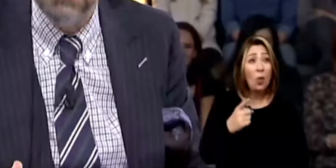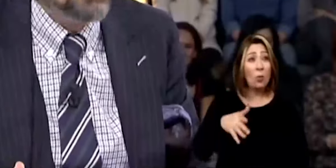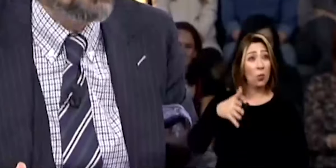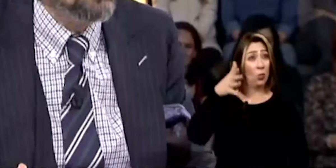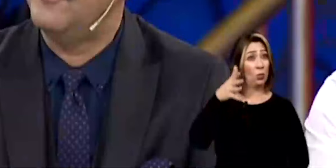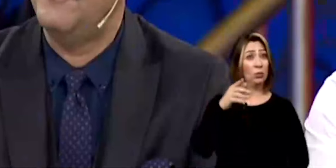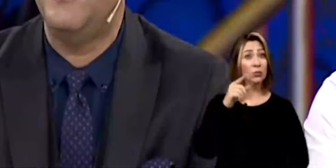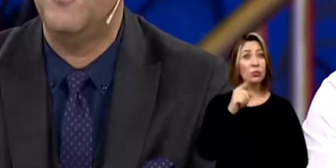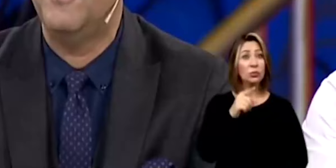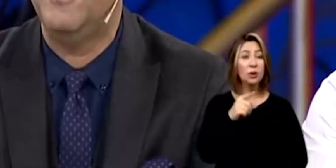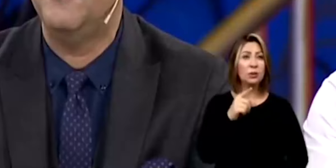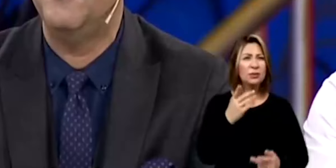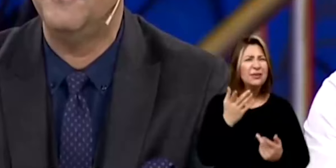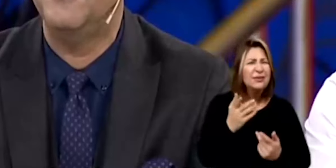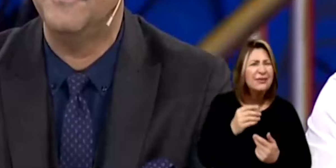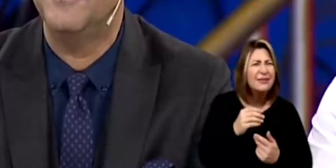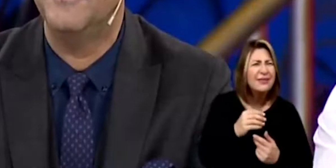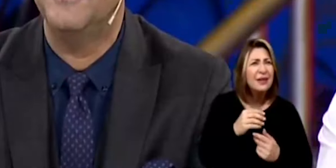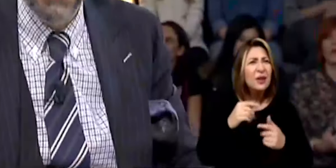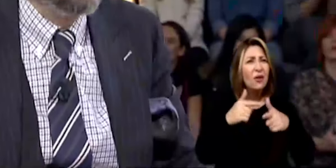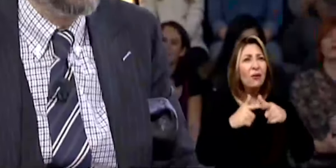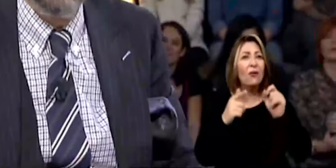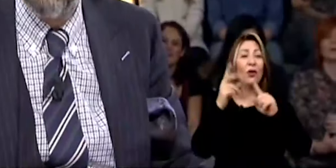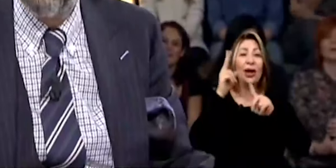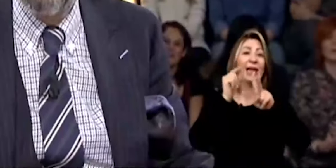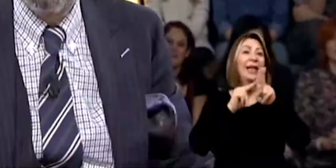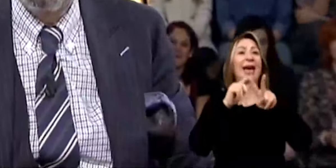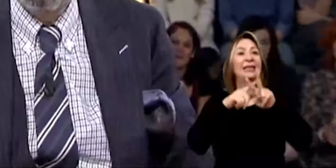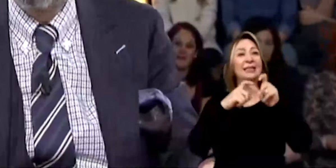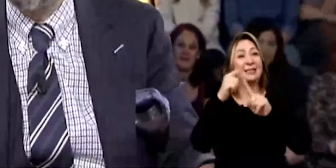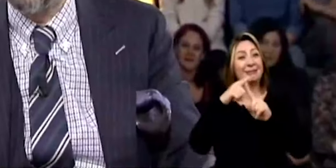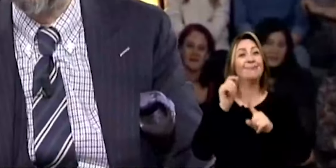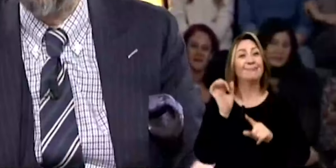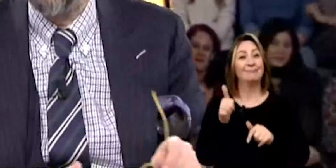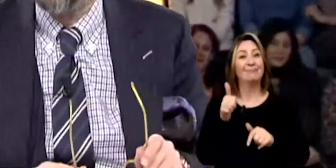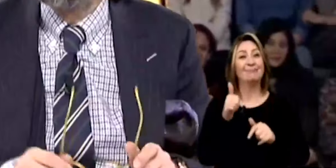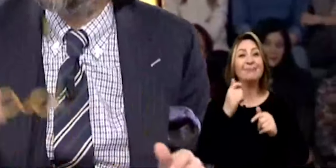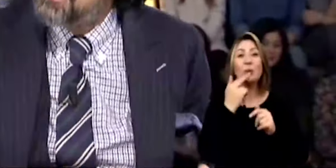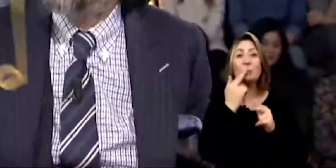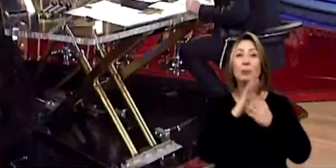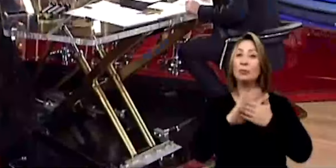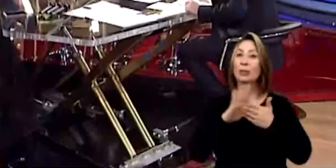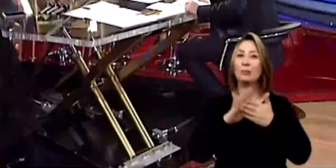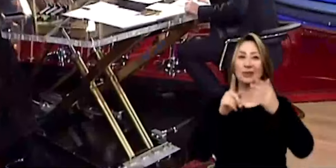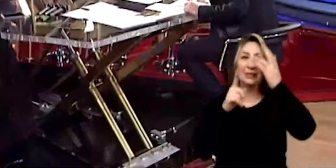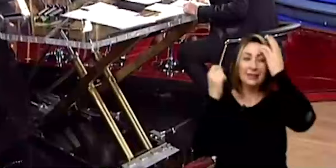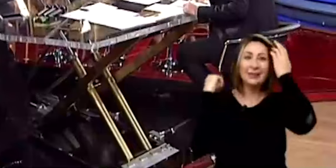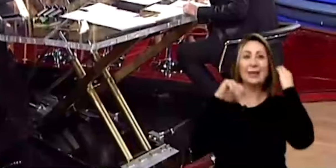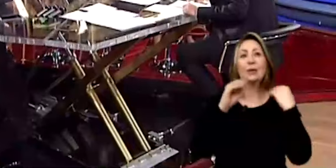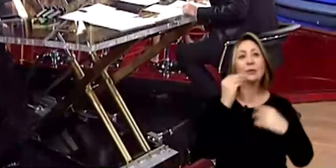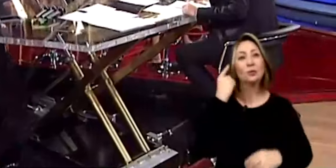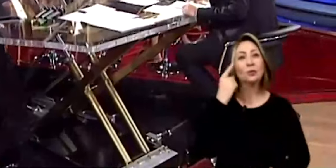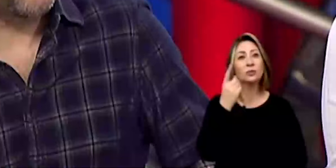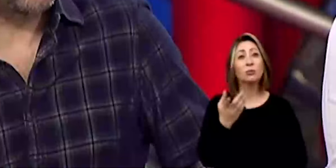büyük folik asit çocuğu olabilir normal yani. Öyle. Folik asit bak onu da biliyor. Evet. Peki efendim. Siz tekrar çocuk düşünüyor